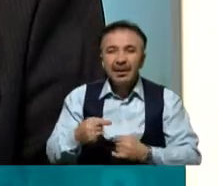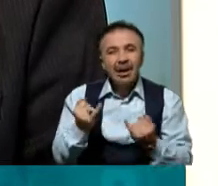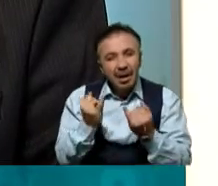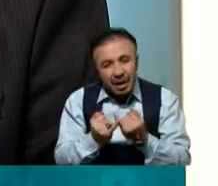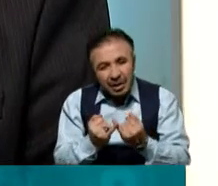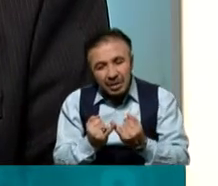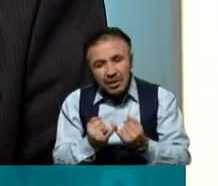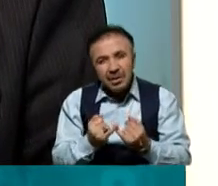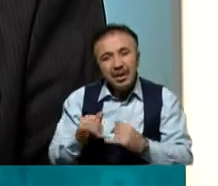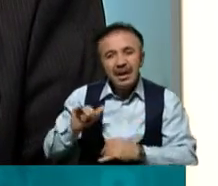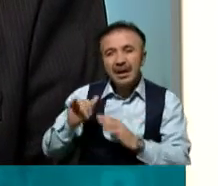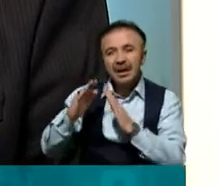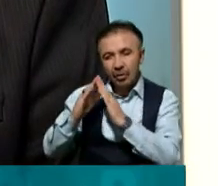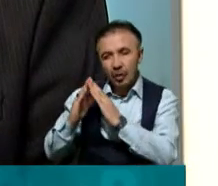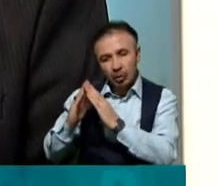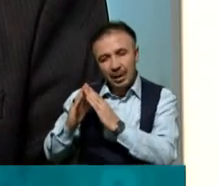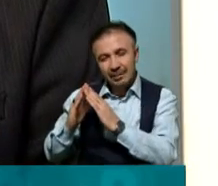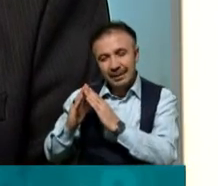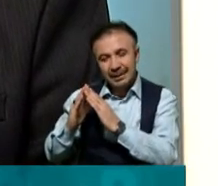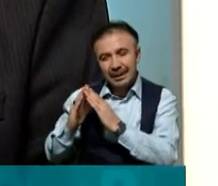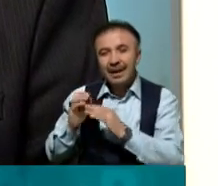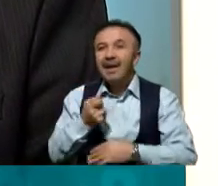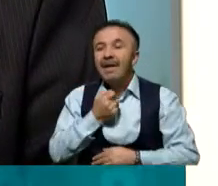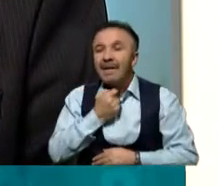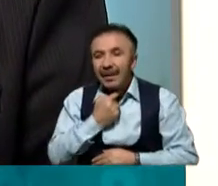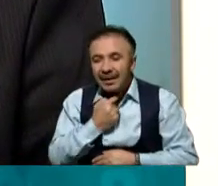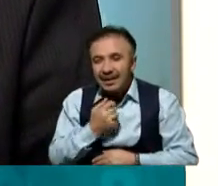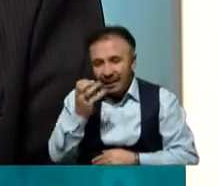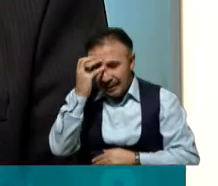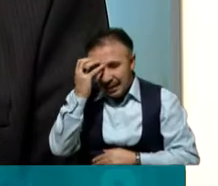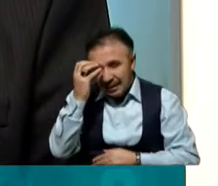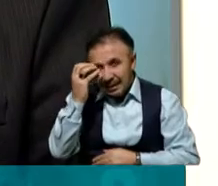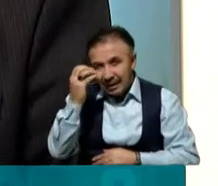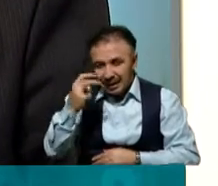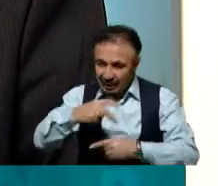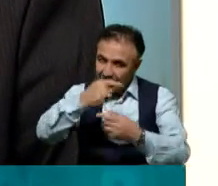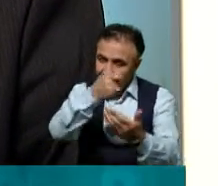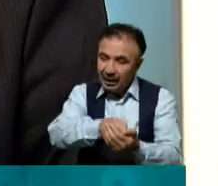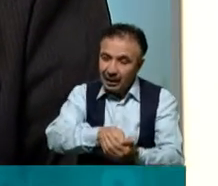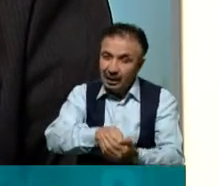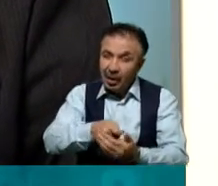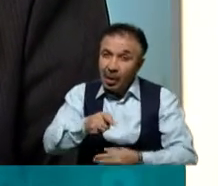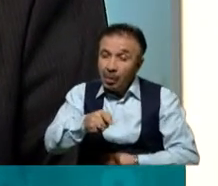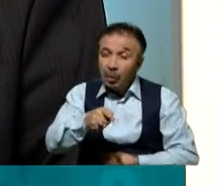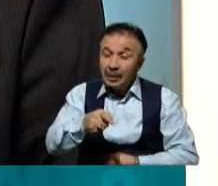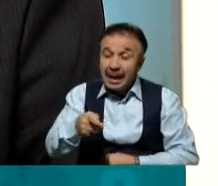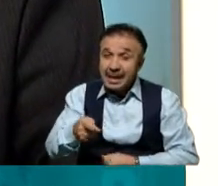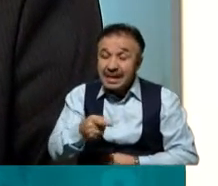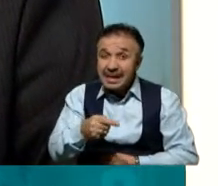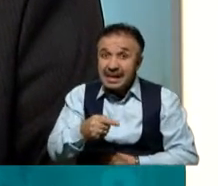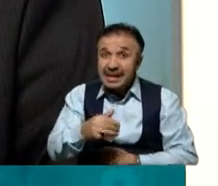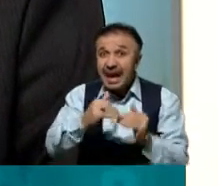yakın komşularımız fakirse onlara vereceğiz. Ama onlardan daha fakir uzak insanlar varsa onları tercih edeceğiz.